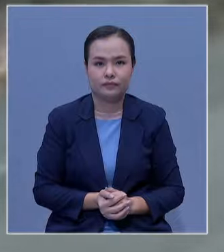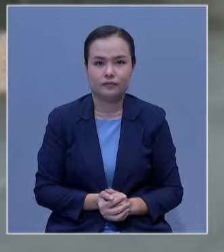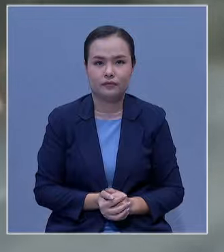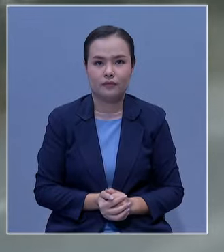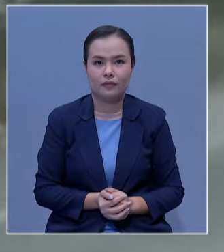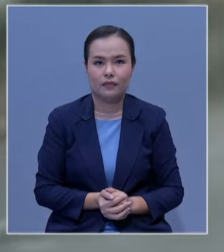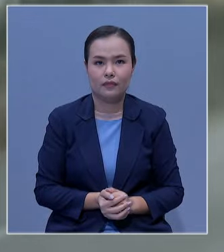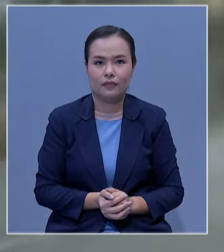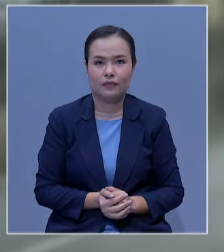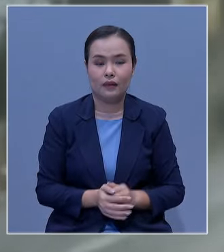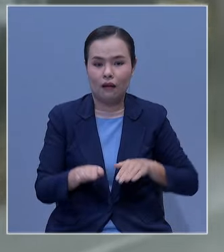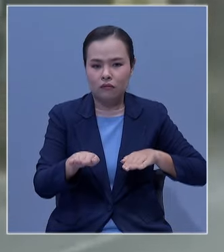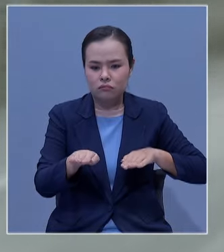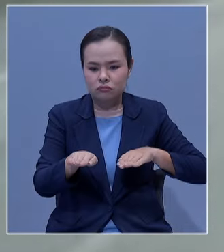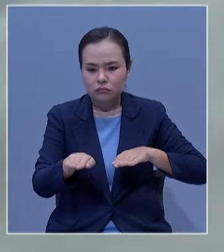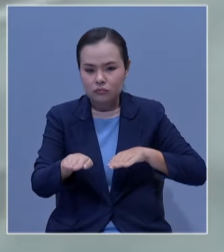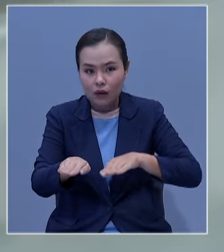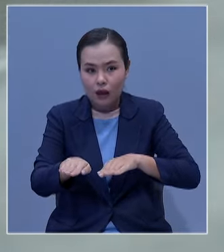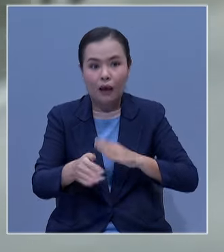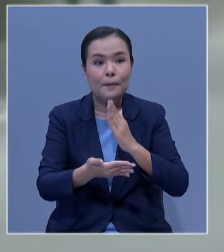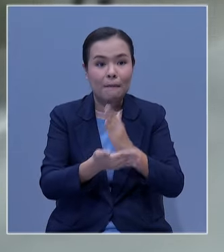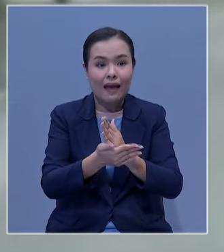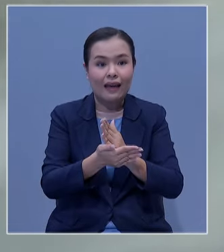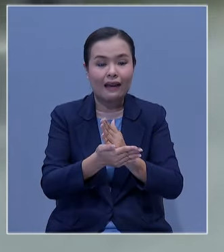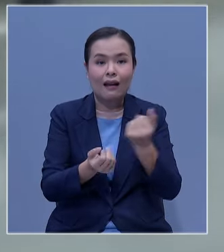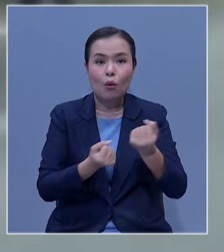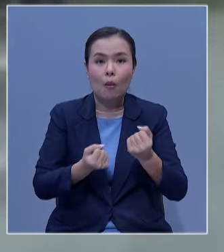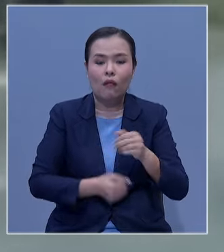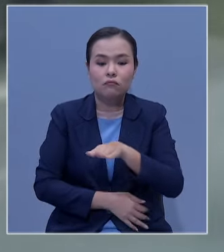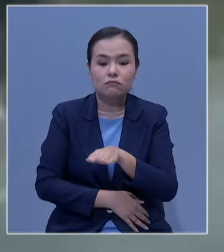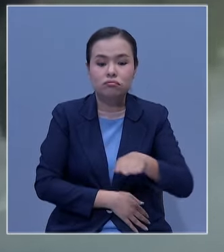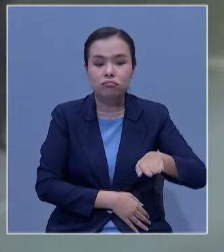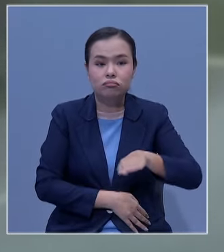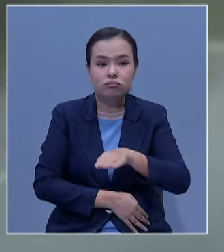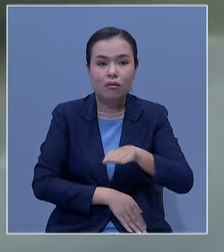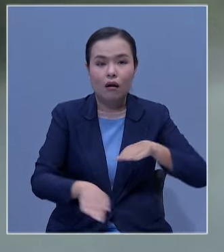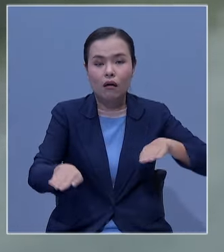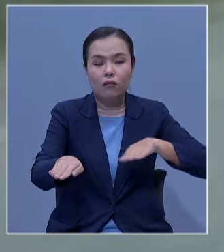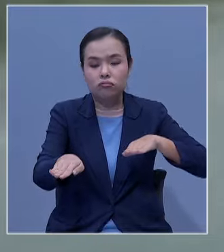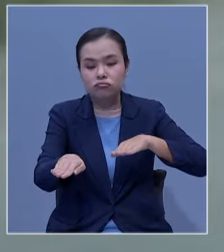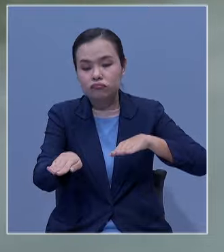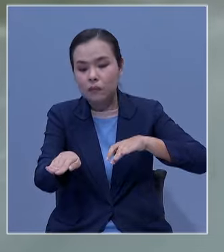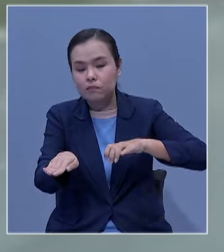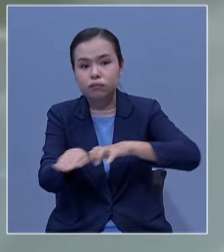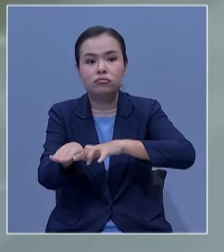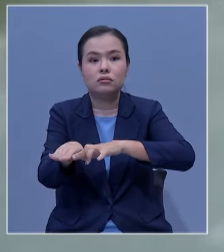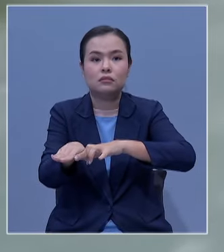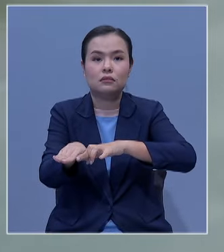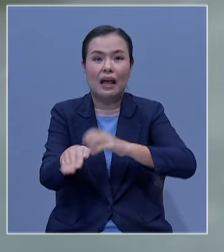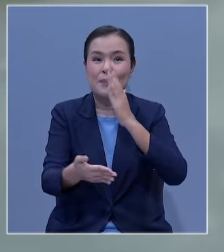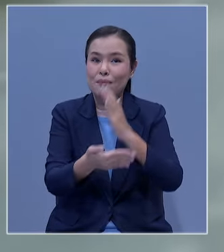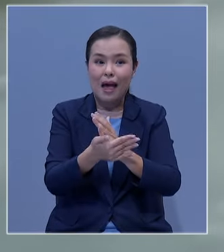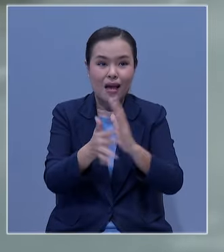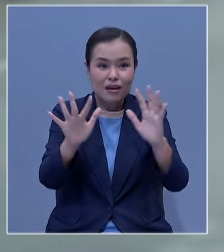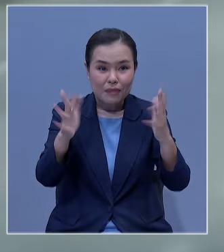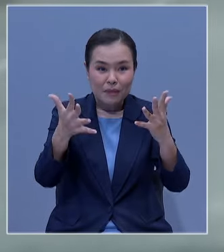ที่รถข้างหน้าเนี่ยเขาชะลอตัวเขาเบรกกันแต่กระบะที่สายไปสายมาคันนี้ไม่เบรกคุณจอห์นท่านผู้ชม ไม่เหยียบเบรก เลย